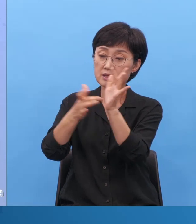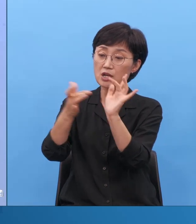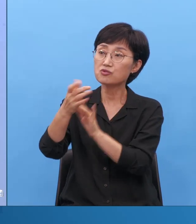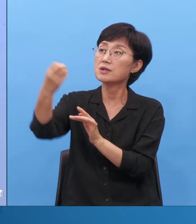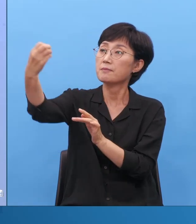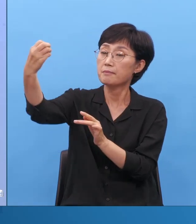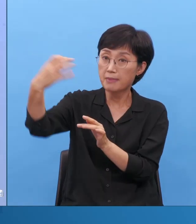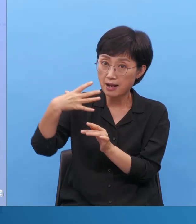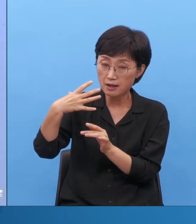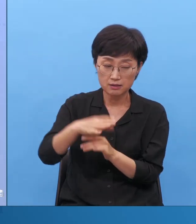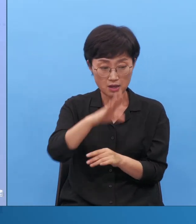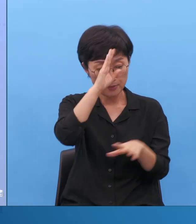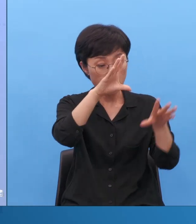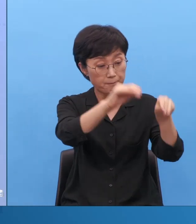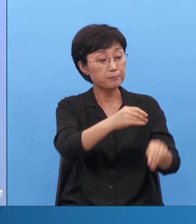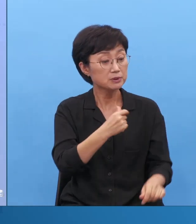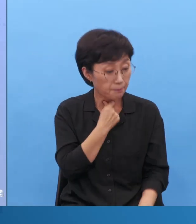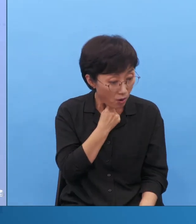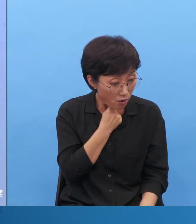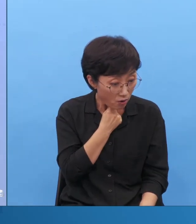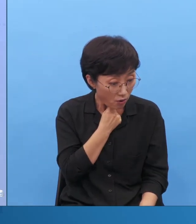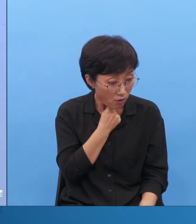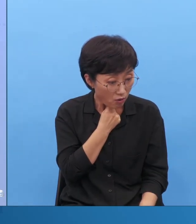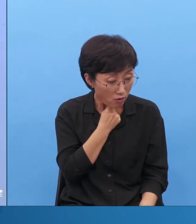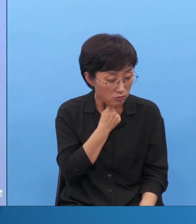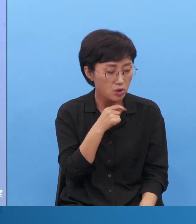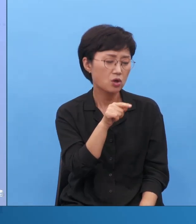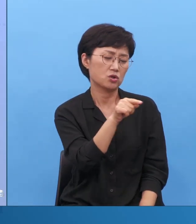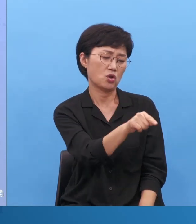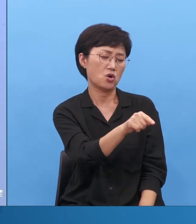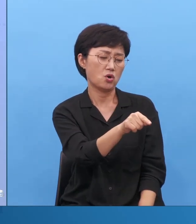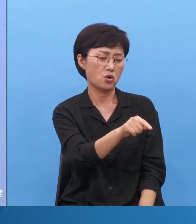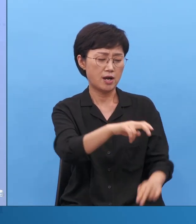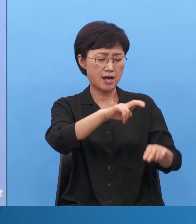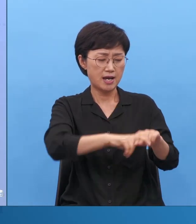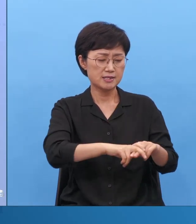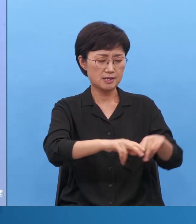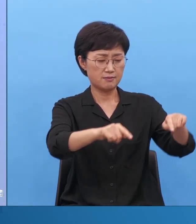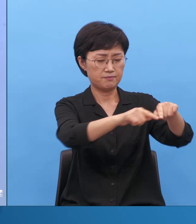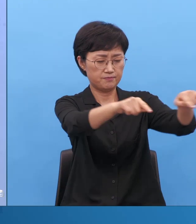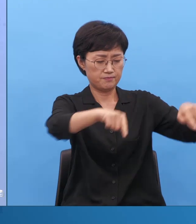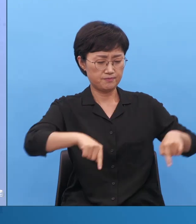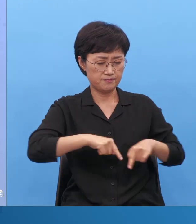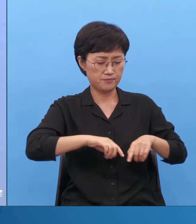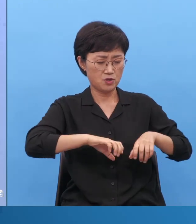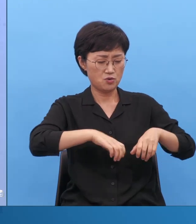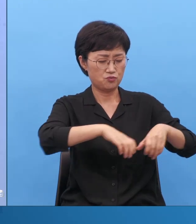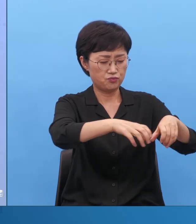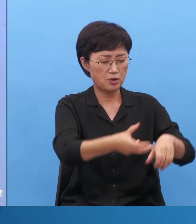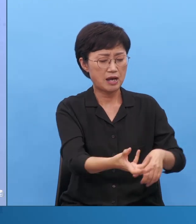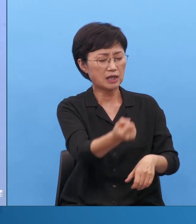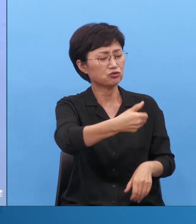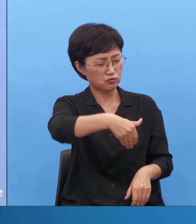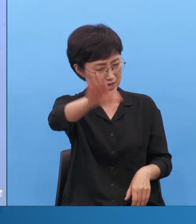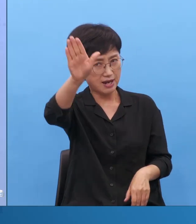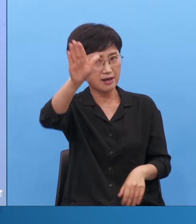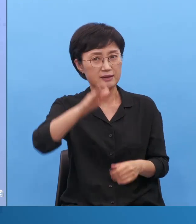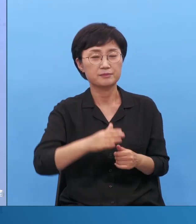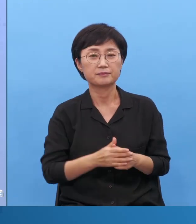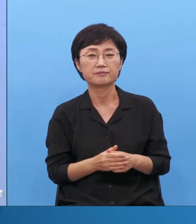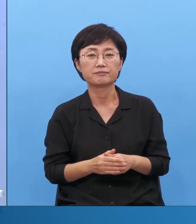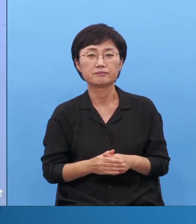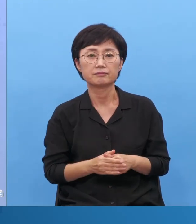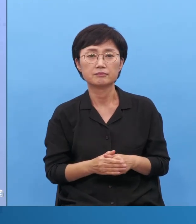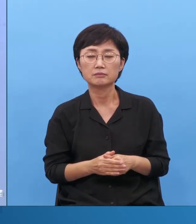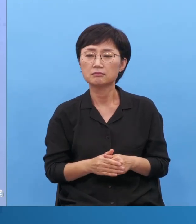And secondly, Jesus 낫기를 said, 원하냐? "Do you want to get well? 네 침상 들고 자리를 들고 집으로 돌아가라. Get up, pick up your mat, and walk."